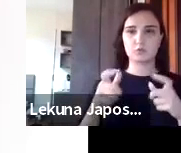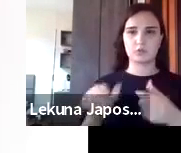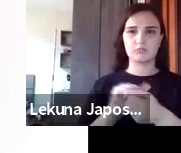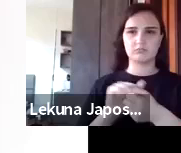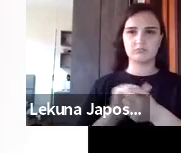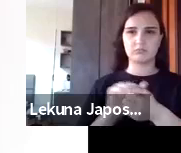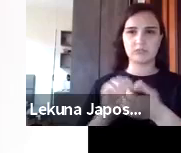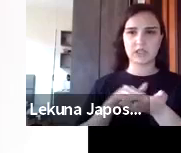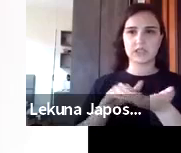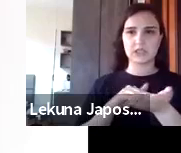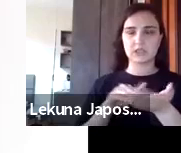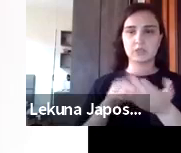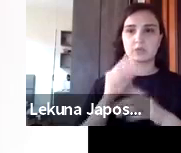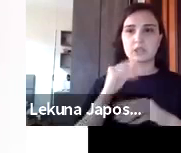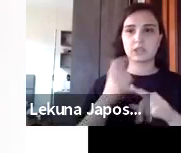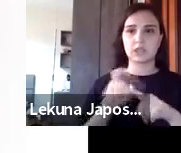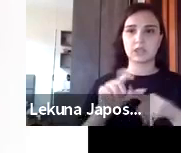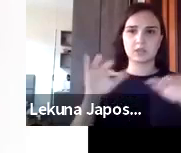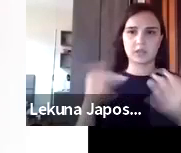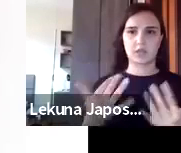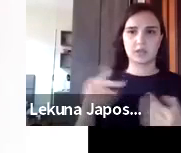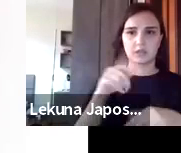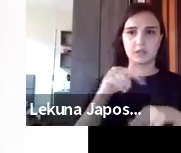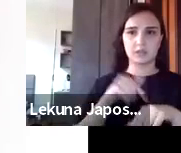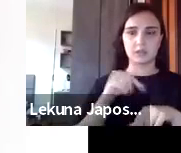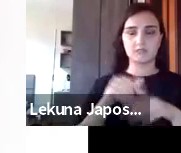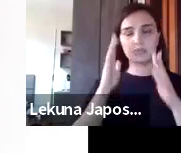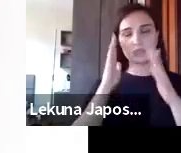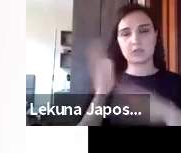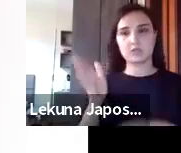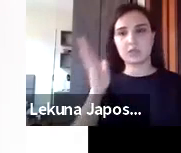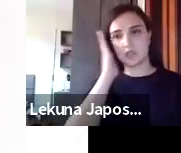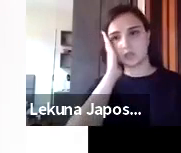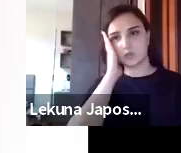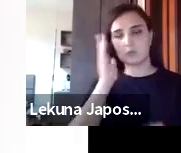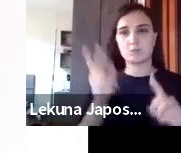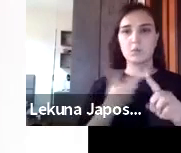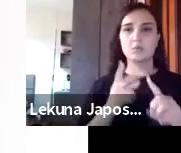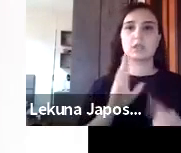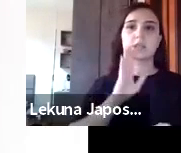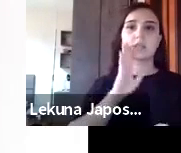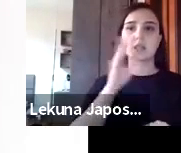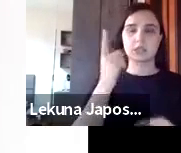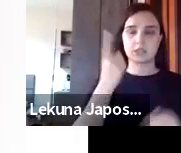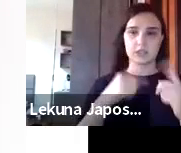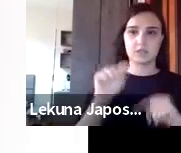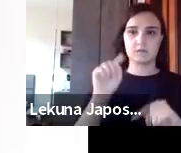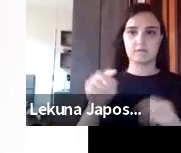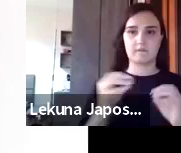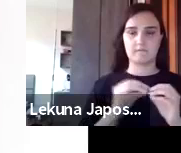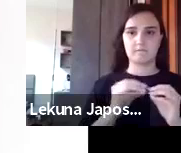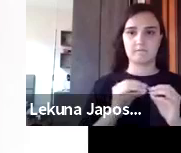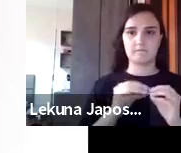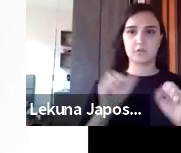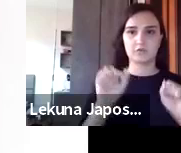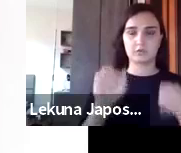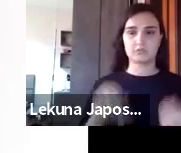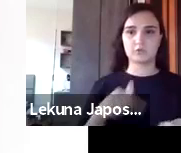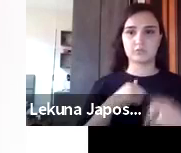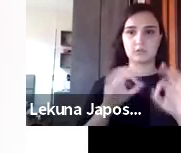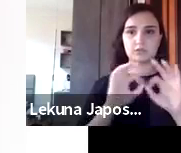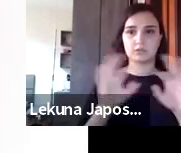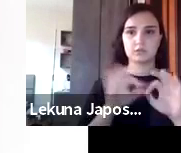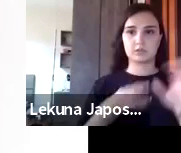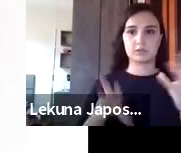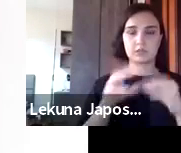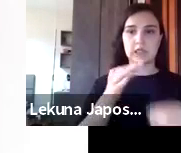გასარეცხი, როდესაც ძალიან დაღლილი ხართ, დაწვეთ, დაიძინოთ და მეორე დილით დაუბრუნდეთ. შეიძლება ჩემი ნათქვამი ხა